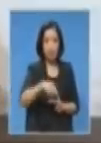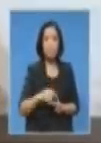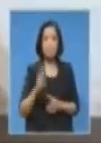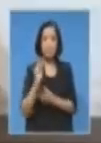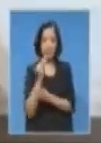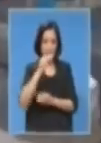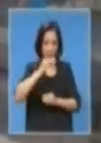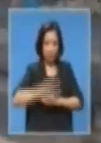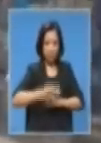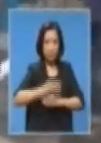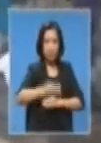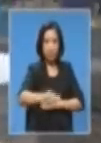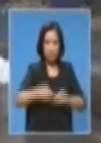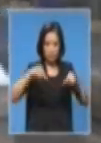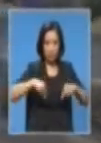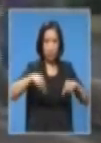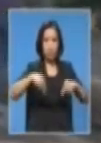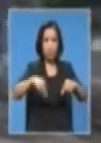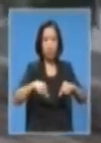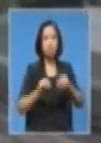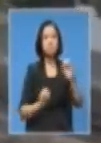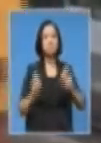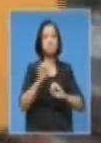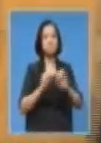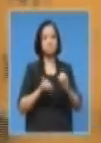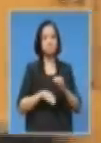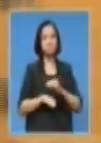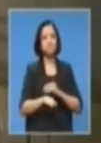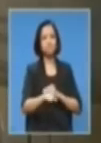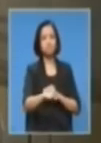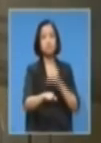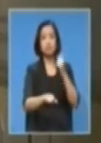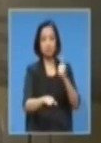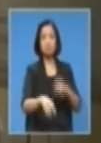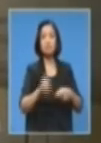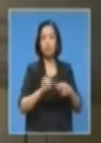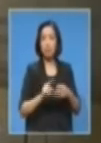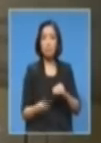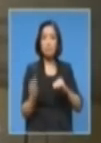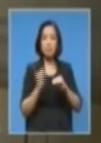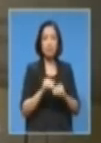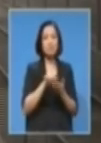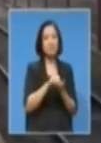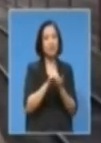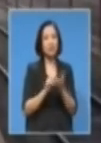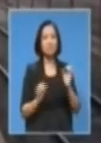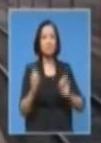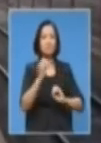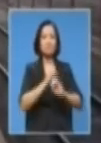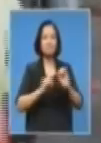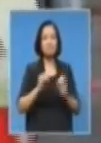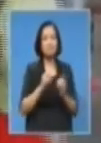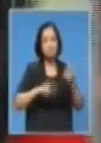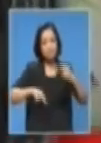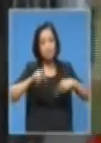แล้วก็ระบบการยึดต่างๆนั้นจะทำให้เกิดความปลอดภัยมากขึ้นแล้วก็เพิ่มสิ่งอำนวยสะดวกในเรื่องของการบริการและความปลอดภัยให้ม